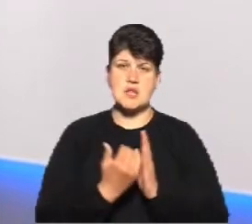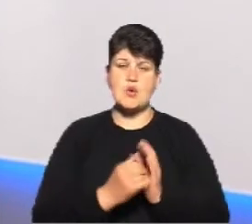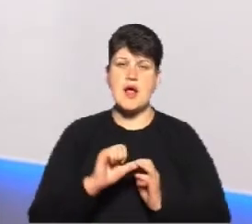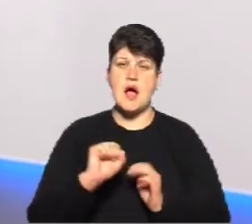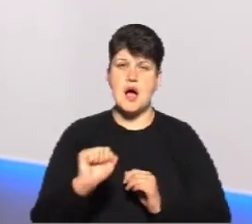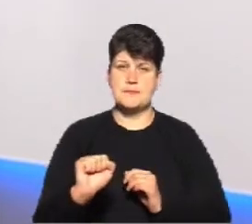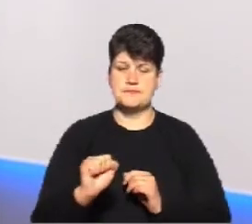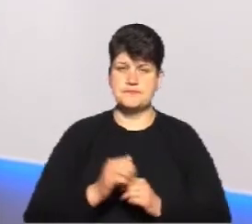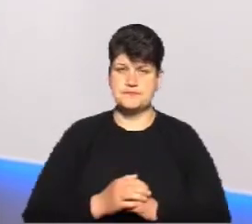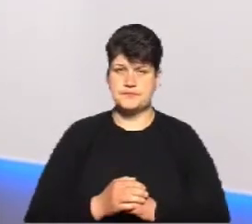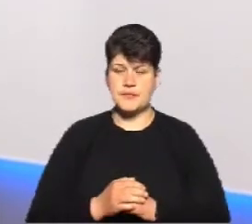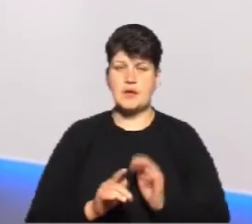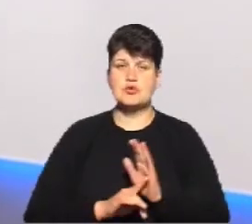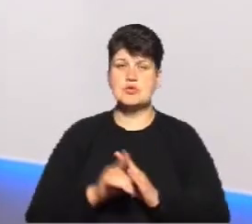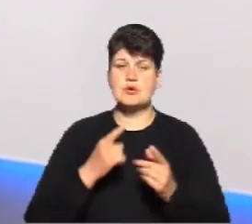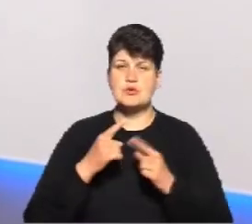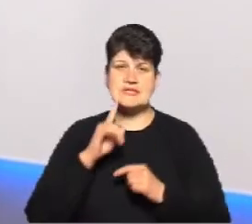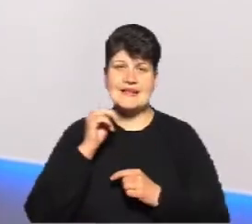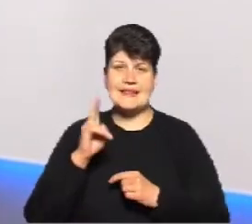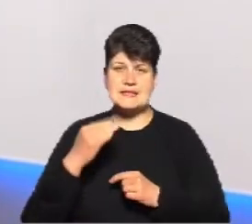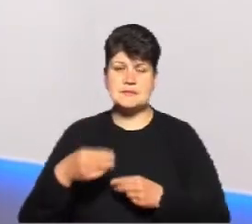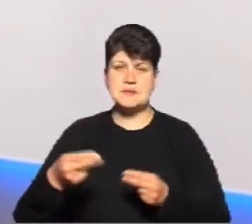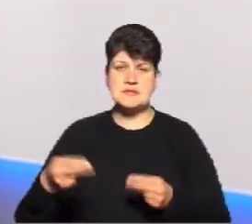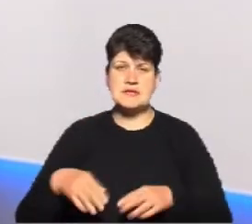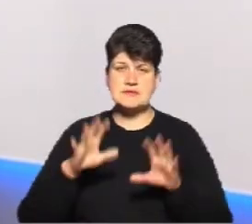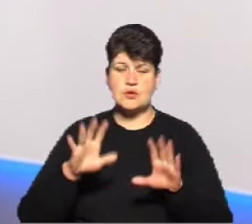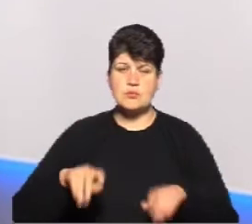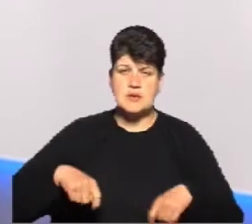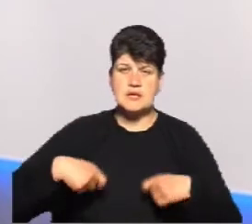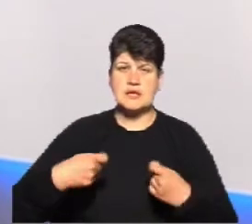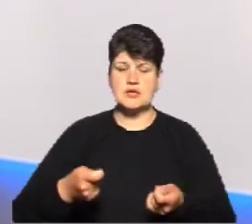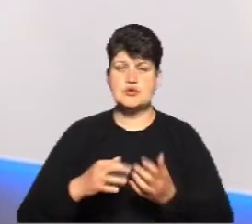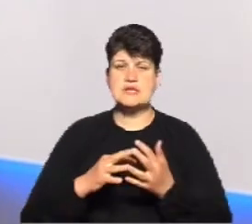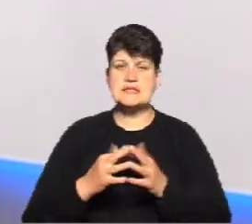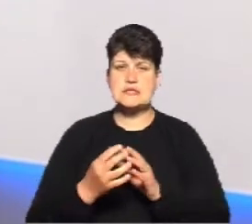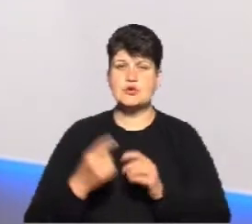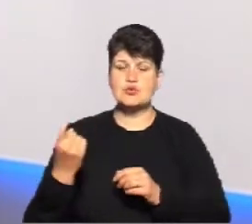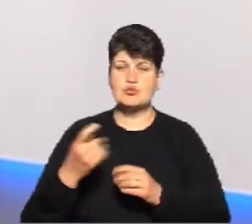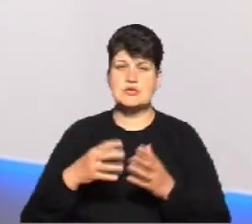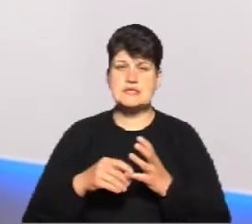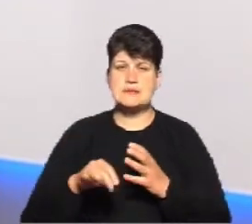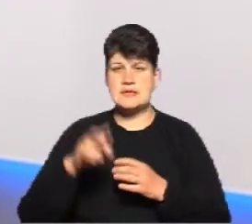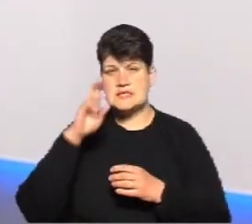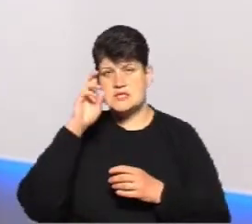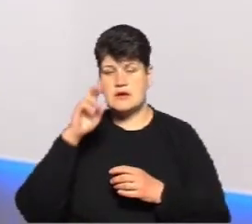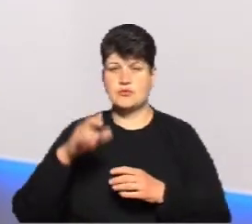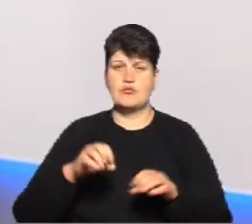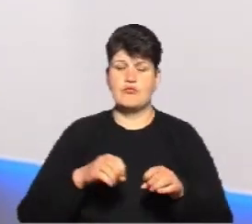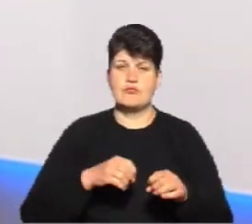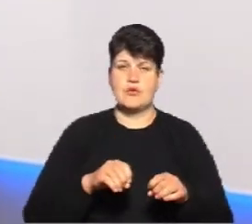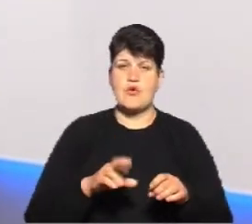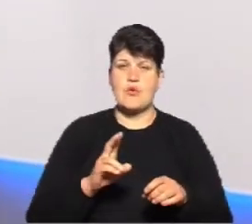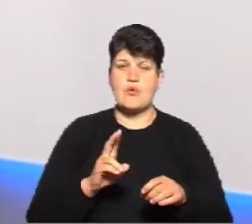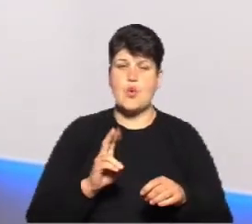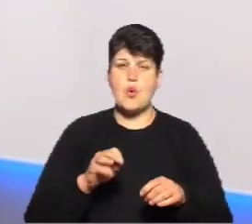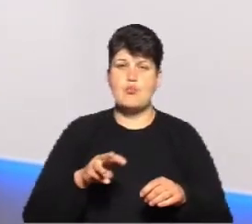починаємо нашу розмову. Зеленський підписав закон про передачу сільськогосподарських земель з державної в комунальну власність. Це частина земельної реформи.